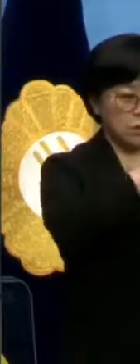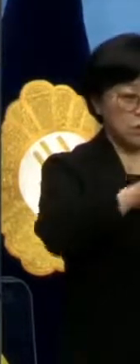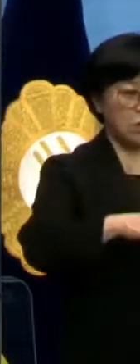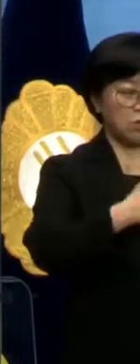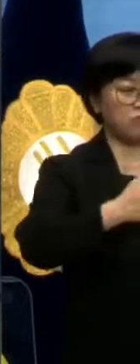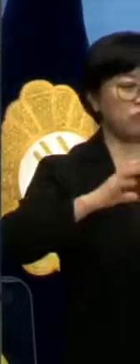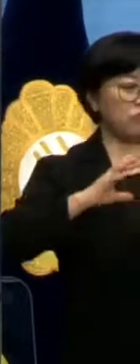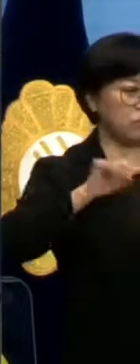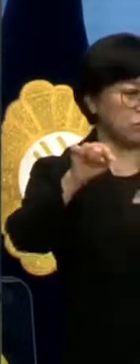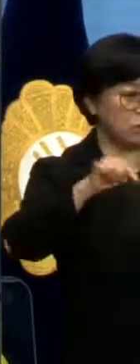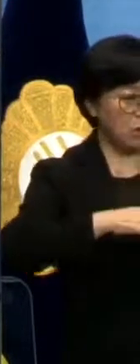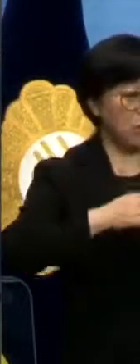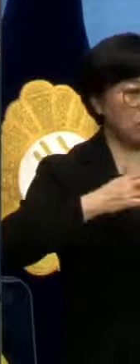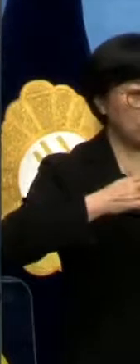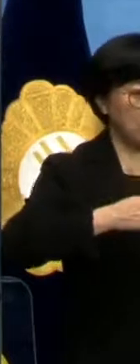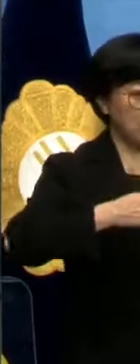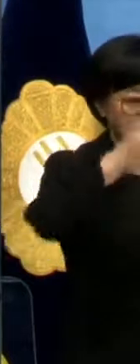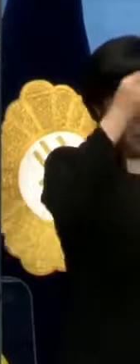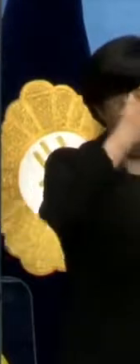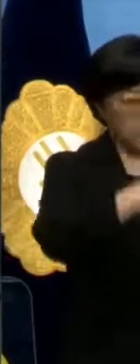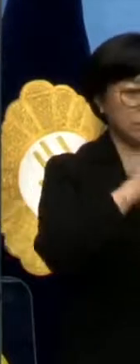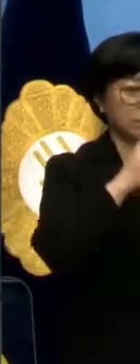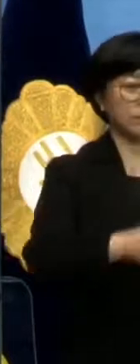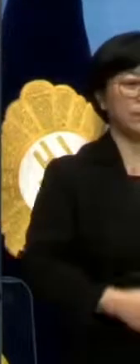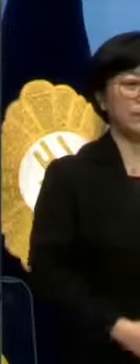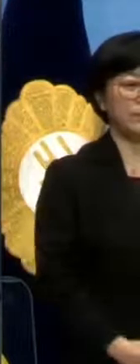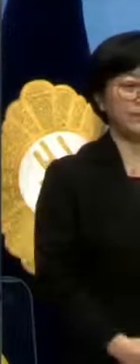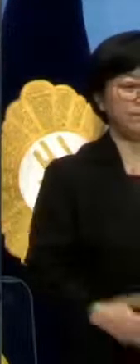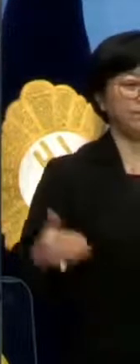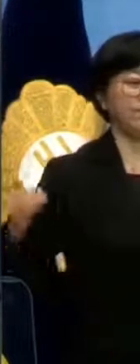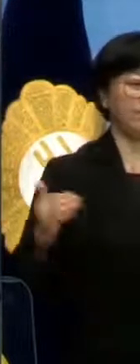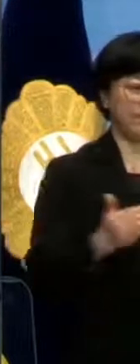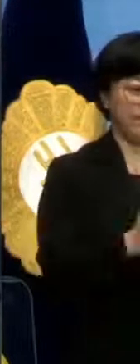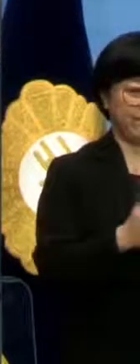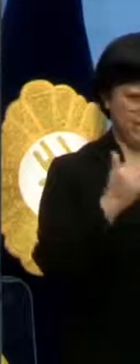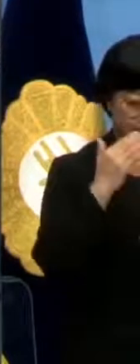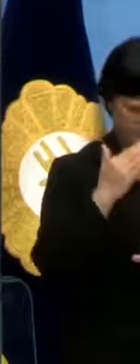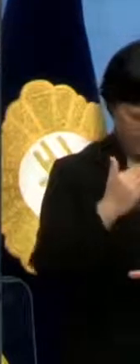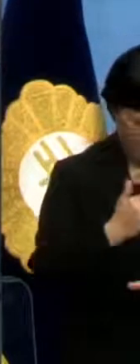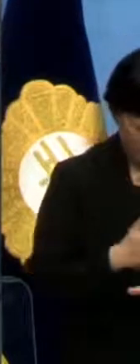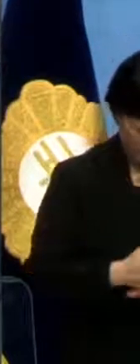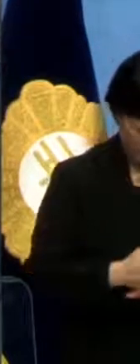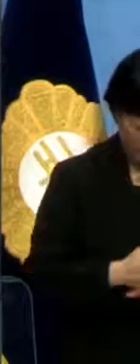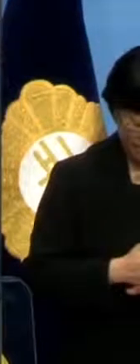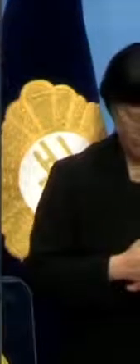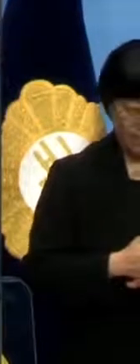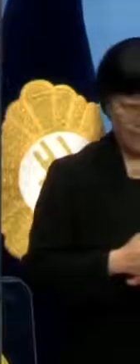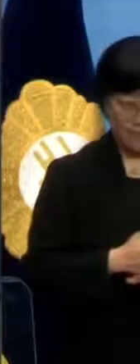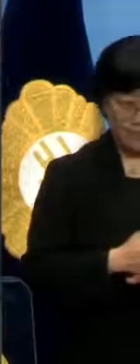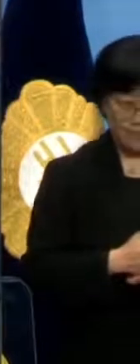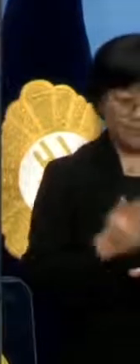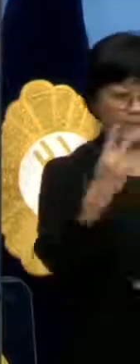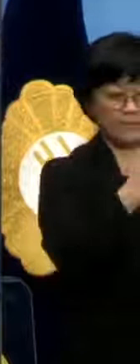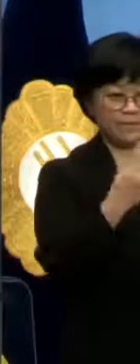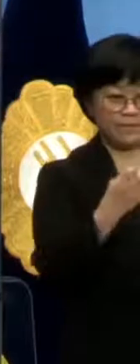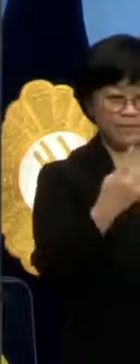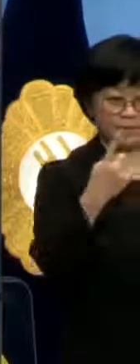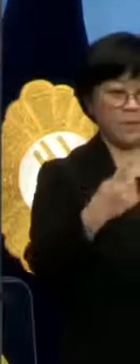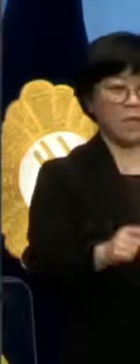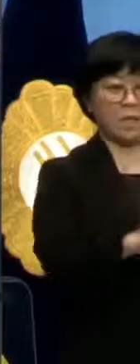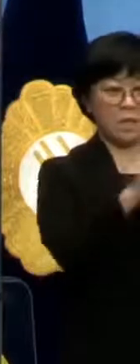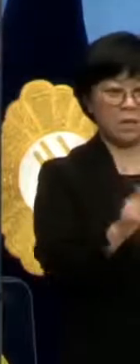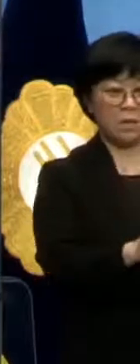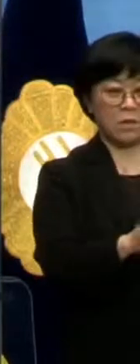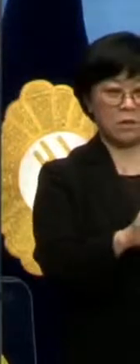사고 할 것을 축하합니다 이상입니다 예 oo 아 2021 년 1월